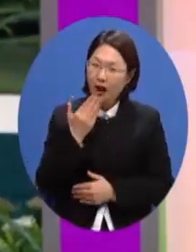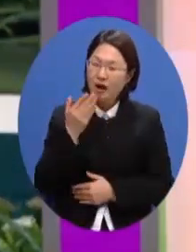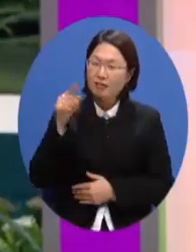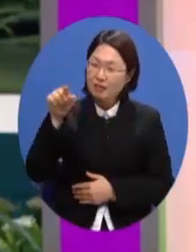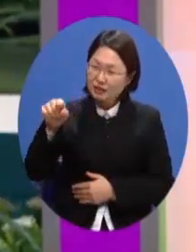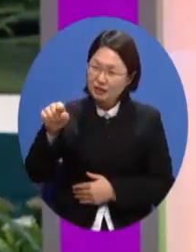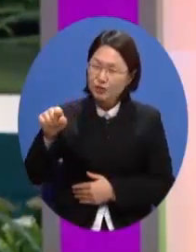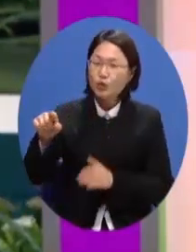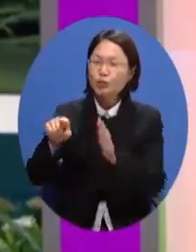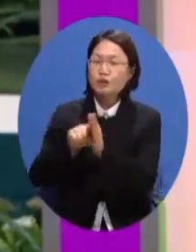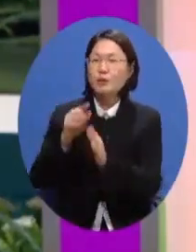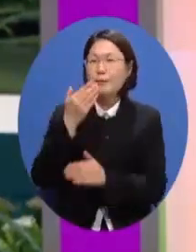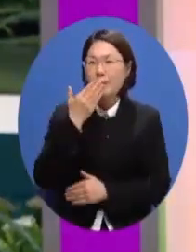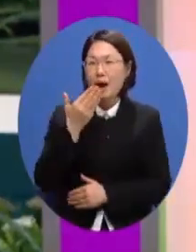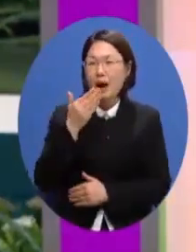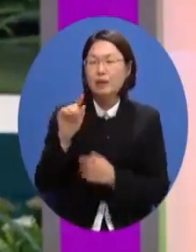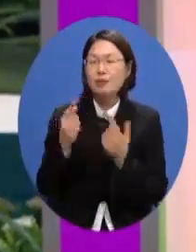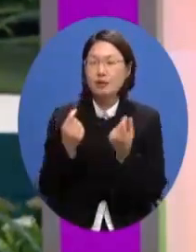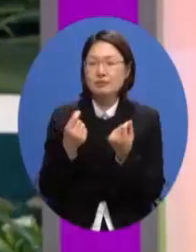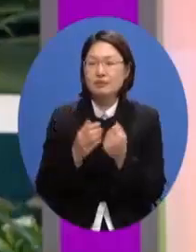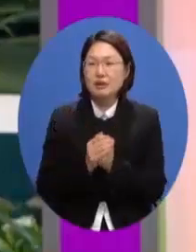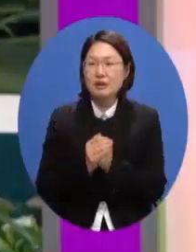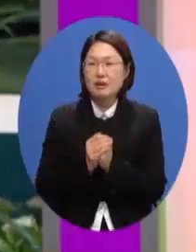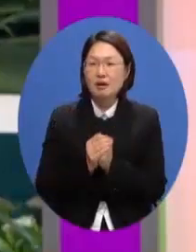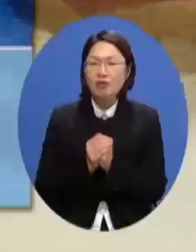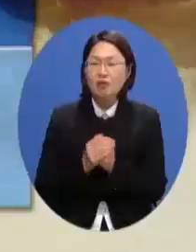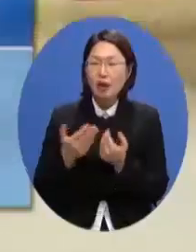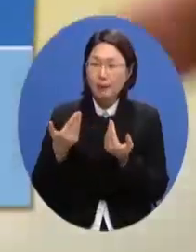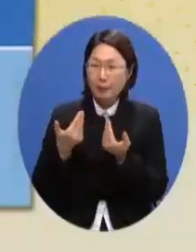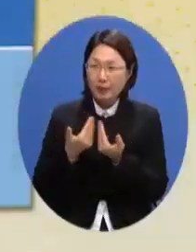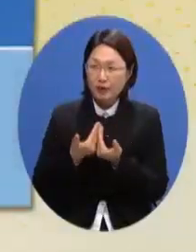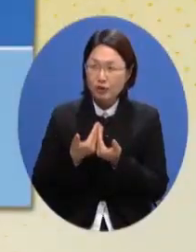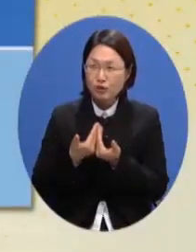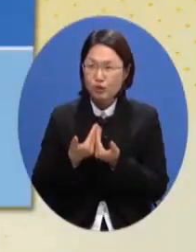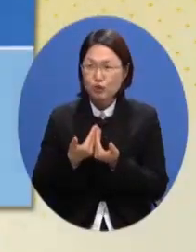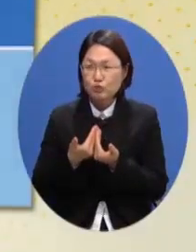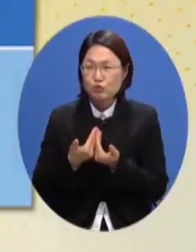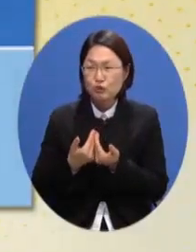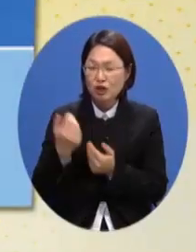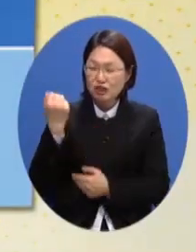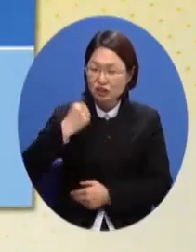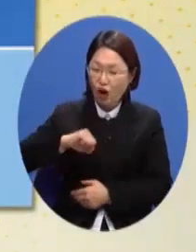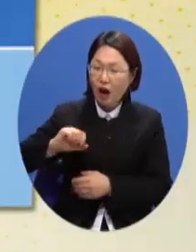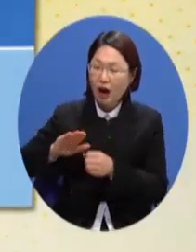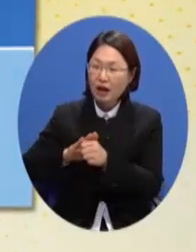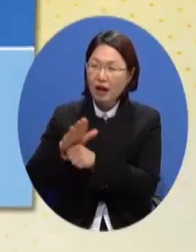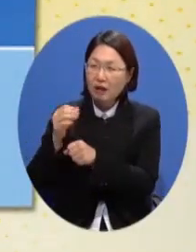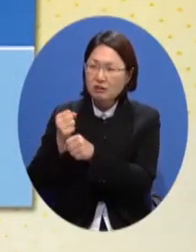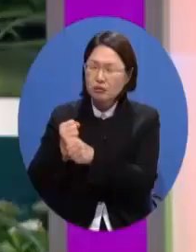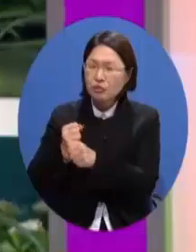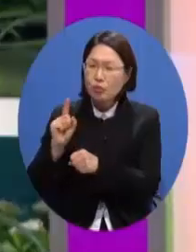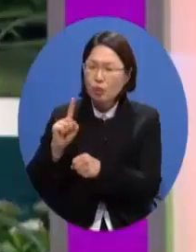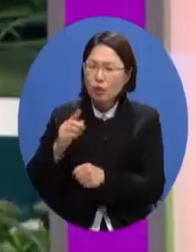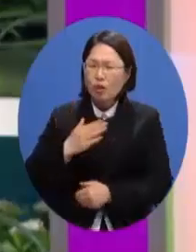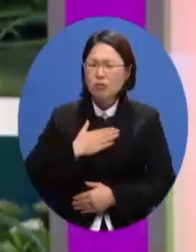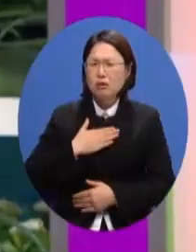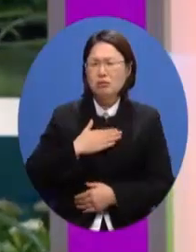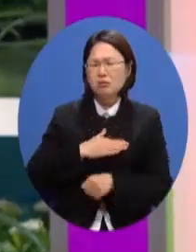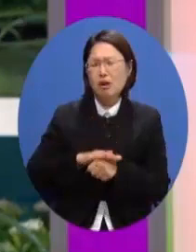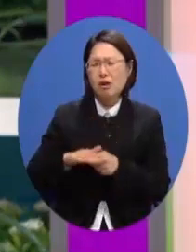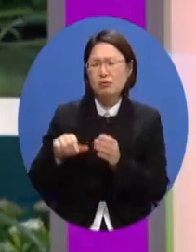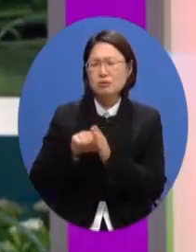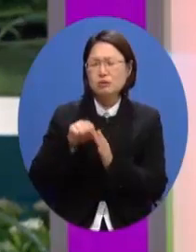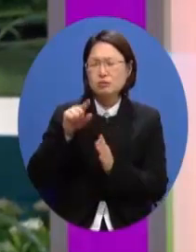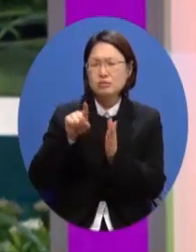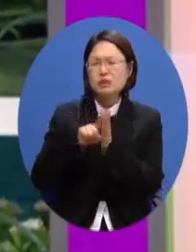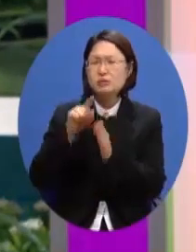당신도 믿을 만한 사람이에요. 이거예요. 반면에 저항 애착은 뭐냐? 아, 난 잘 못 믿겠어. 내 힘으로는 별로 할 수